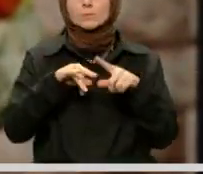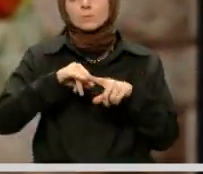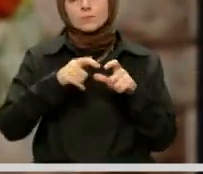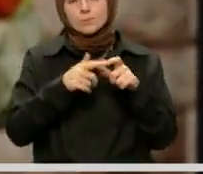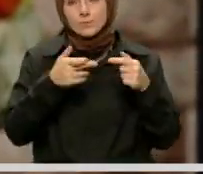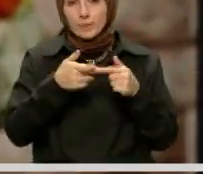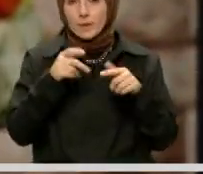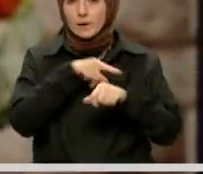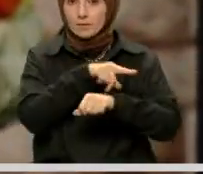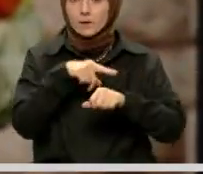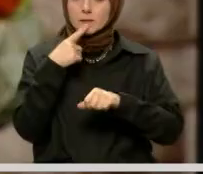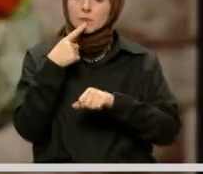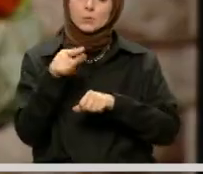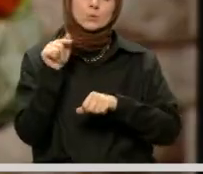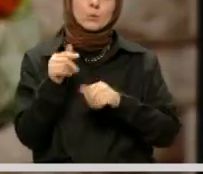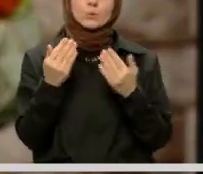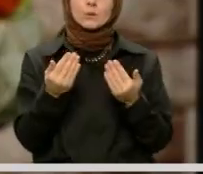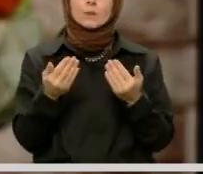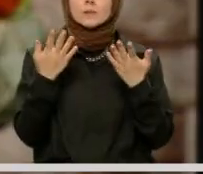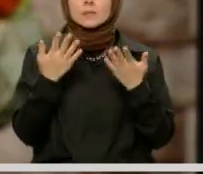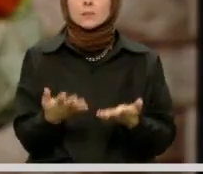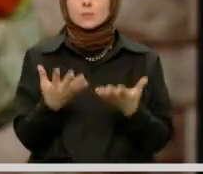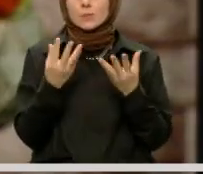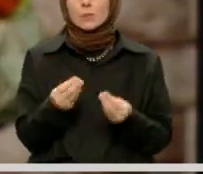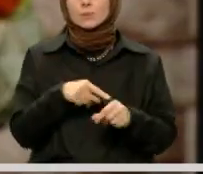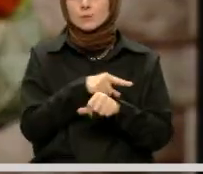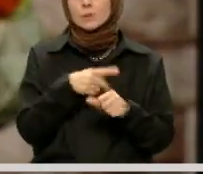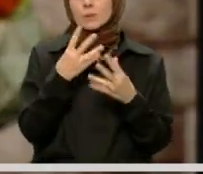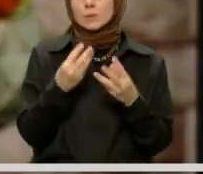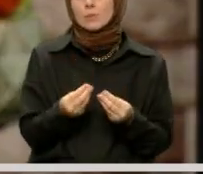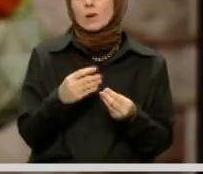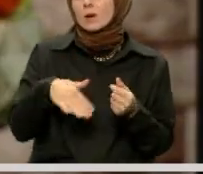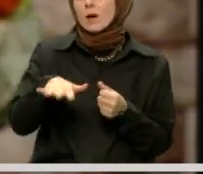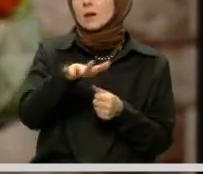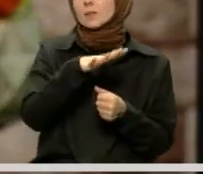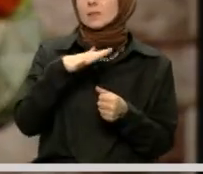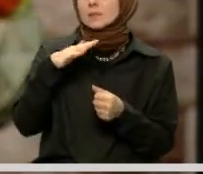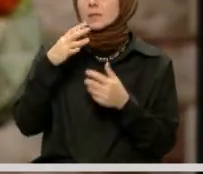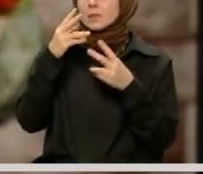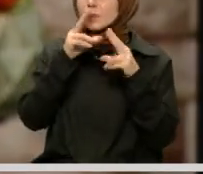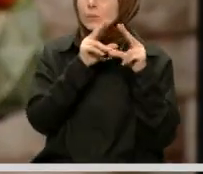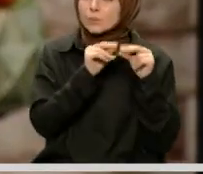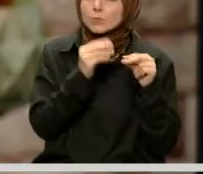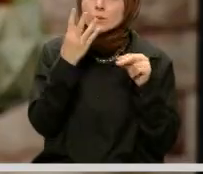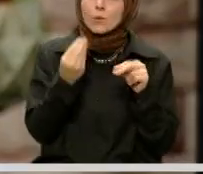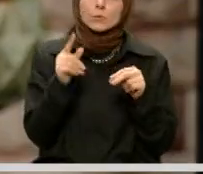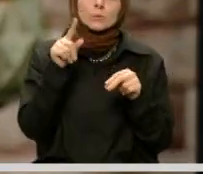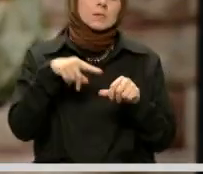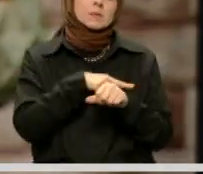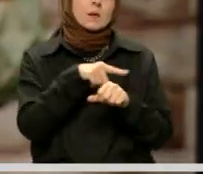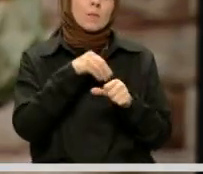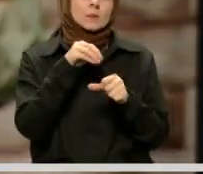duaların kabul olduğu vakittir. Herkesin gaflette olduğu an, herkesin uykuda olduğu bir anda